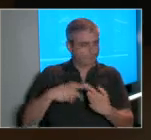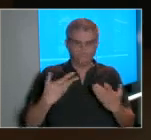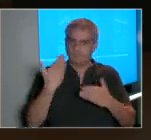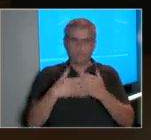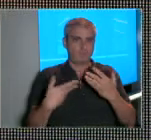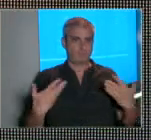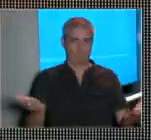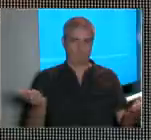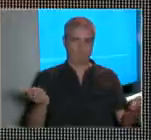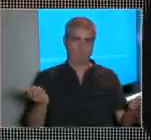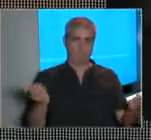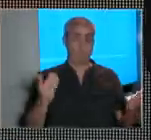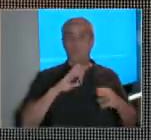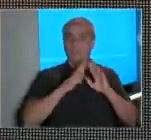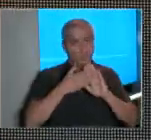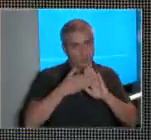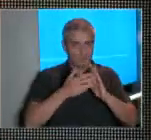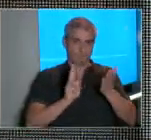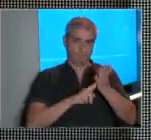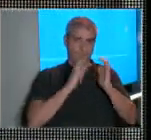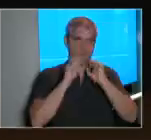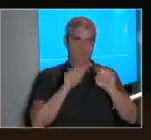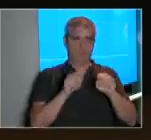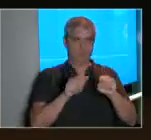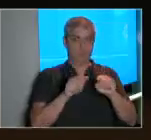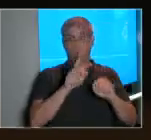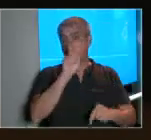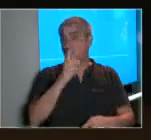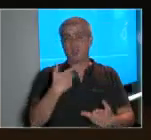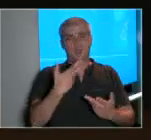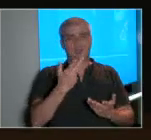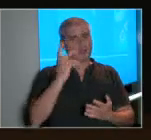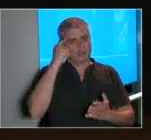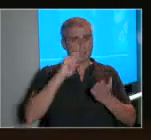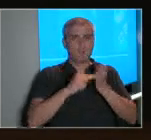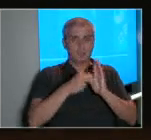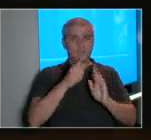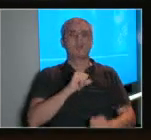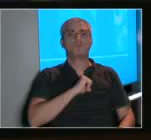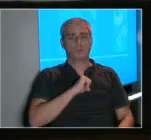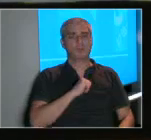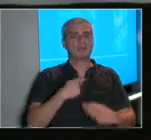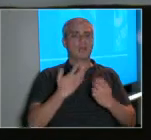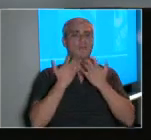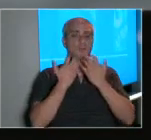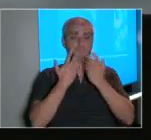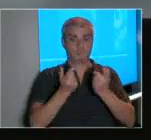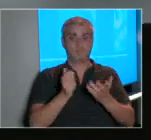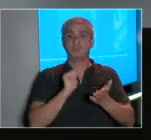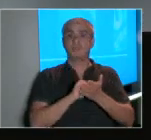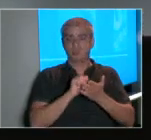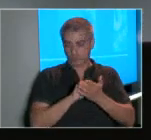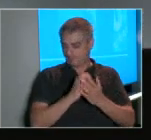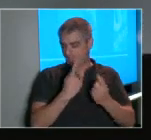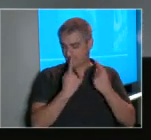לו סוף. כל זאת בזכות התקשורת, שאולי אין לה עמדה פוליטית, אך היא מעוניינת למכור סיפורים, עיתונים